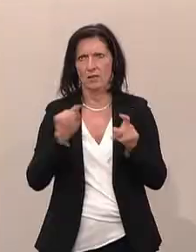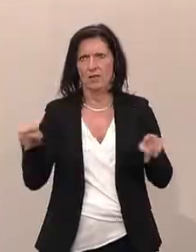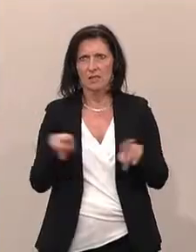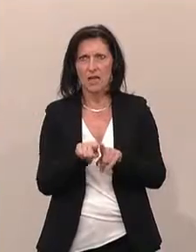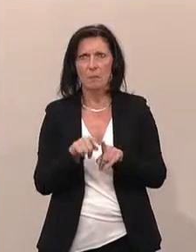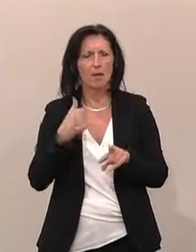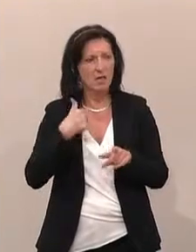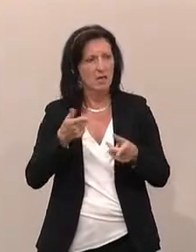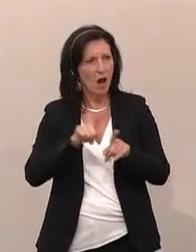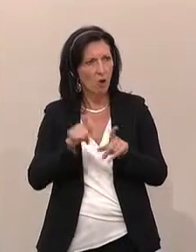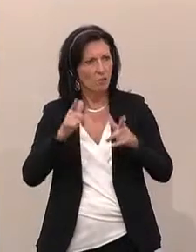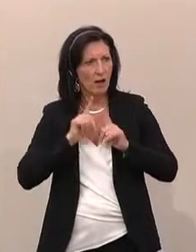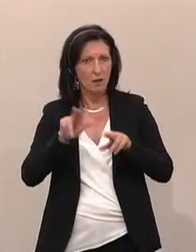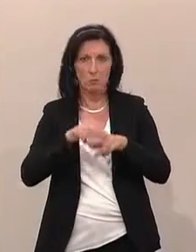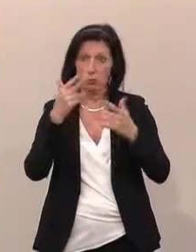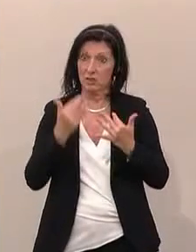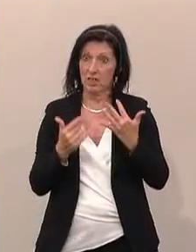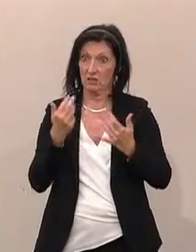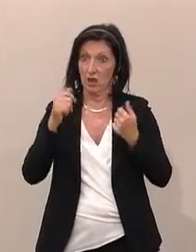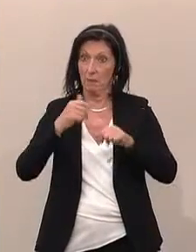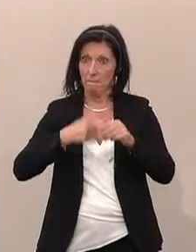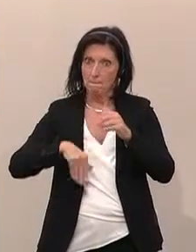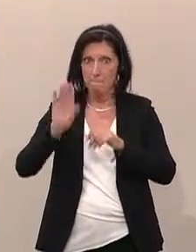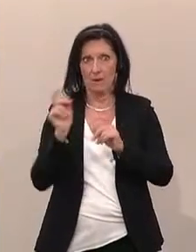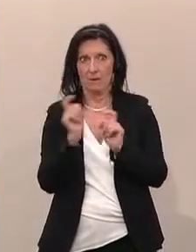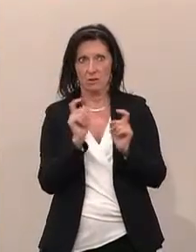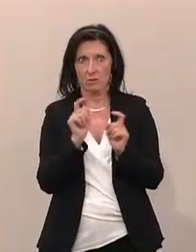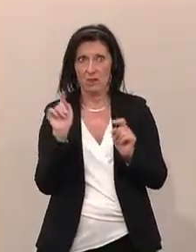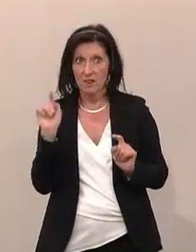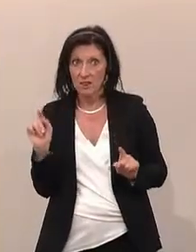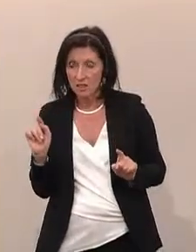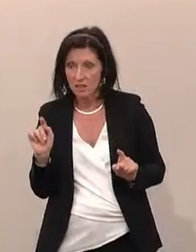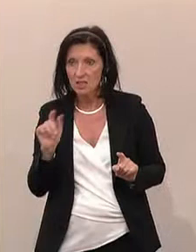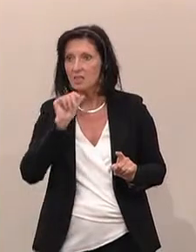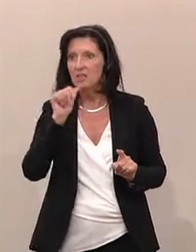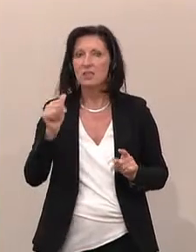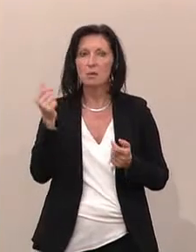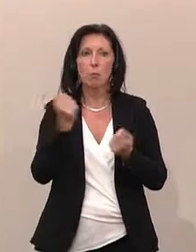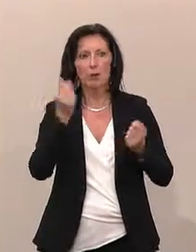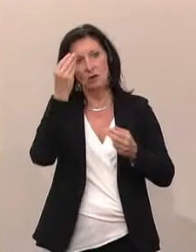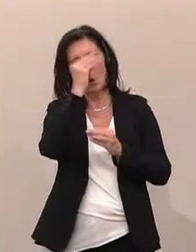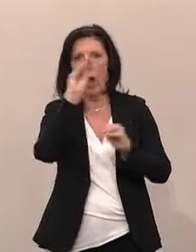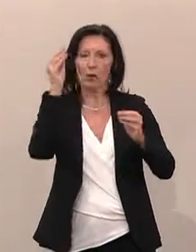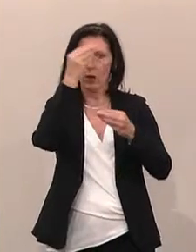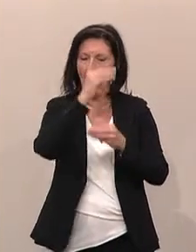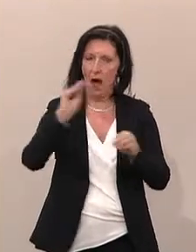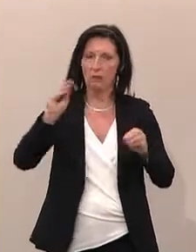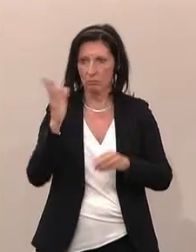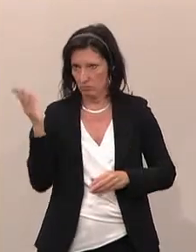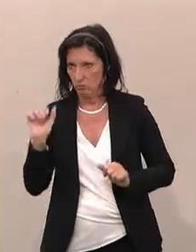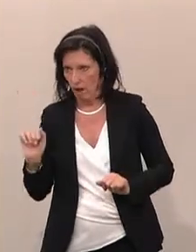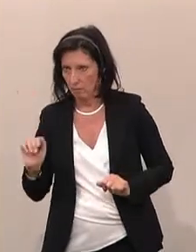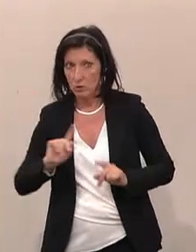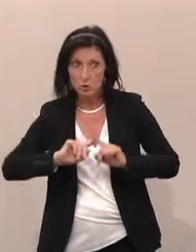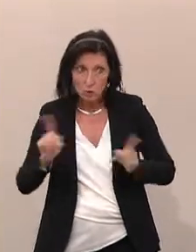mehr Diskussion zu einem Bundesrechnungsabschluss erwarten würde, weil dies zeigt in Wirklichkeit, es ist nicht Ankündigungspolitik, wie es gern gemacht wird, sondern das ist die